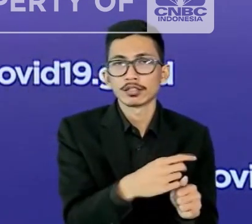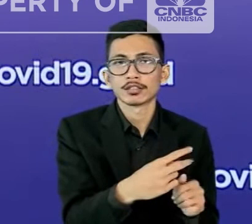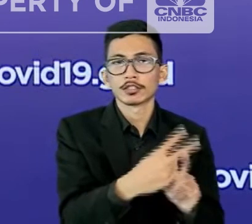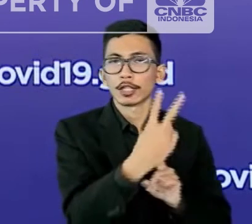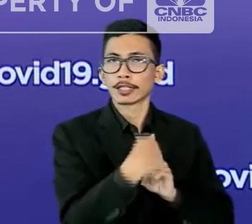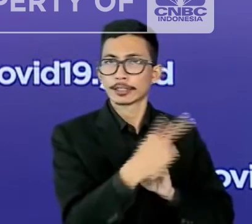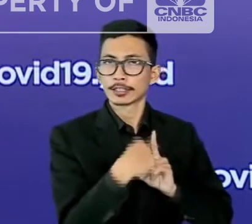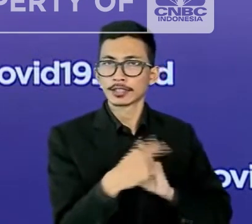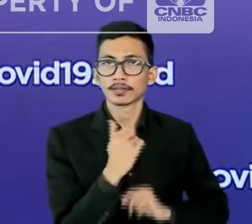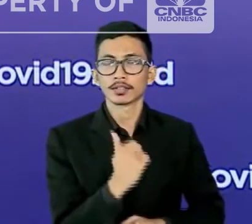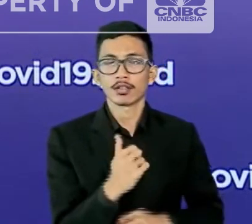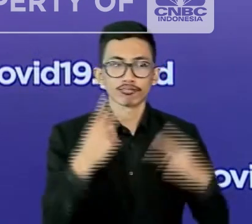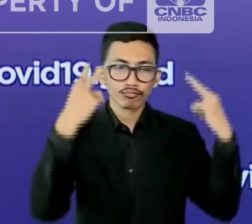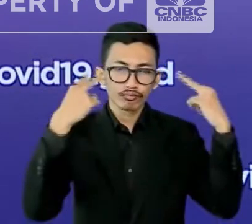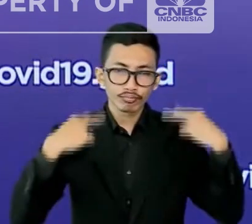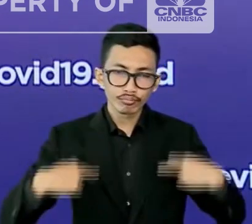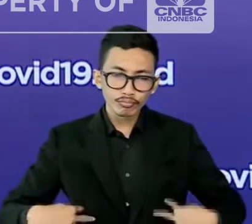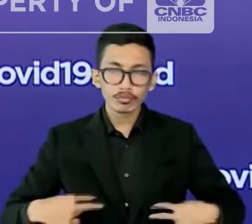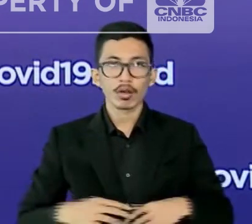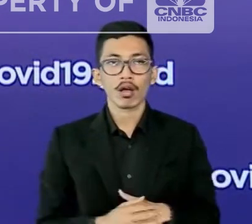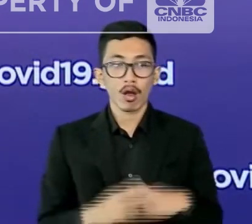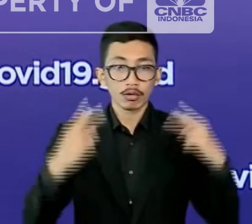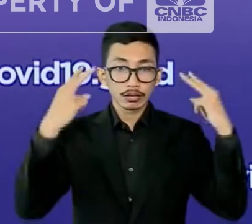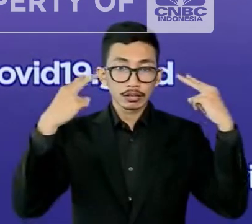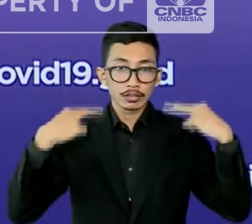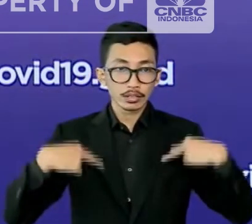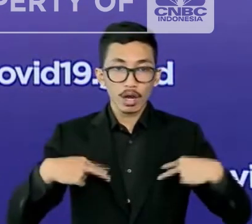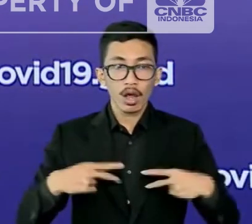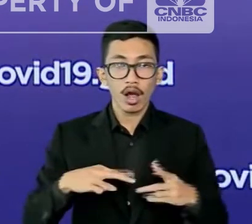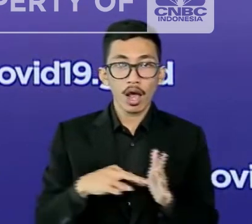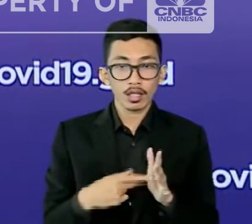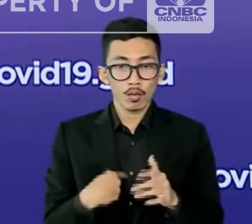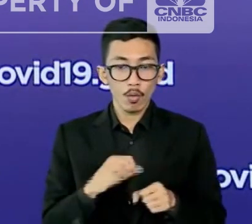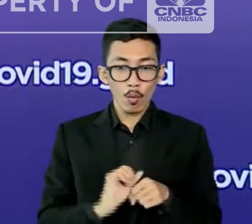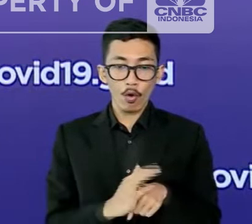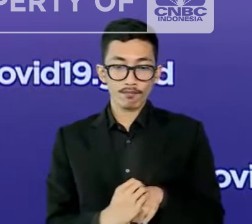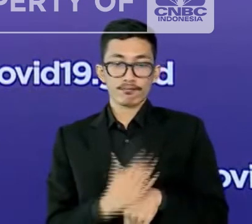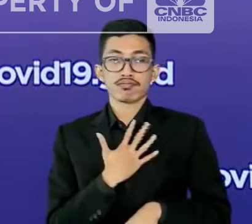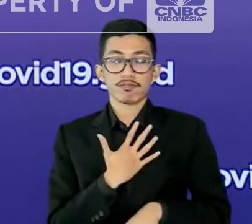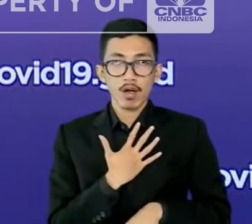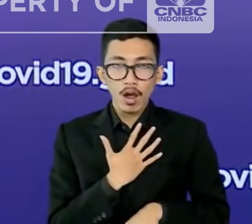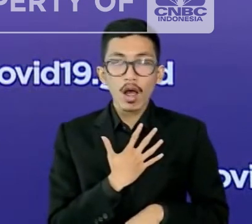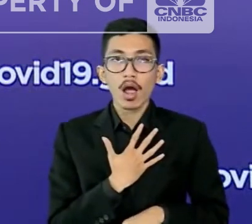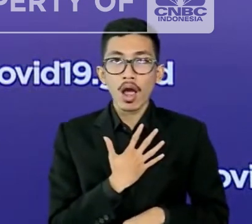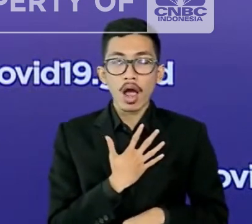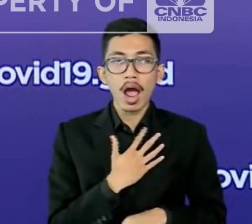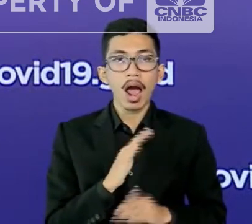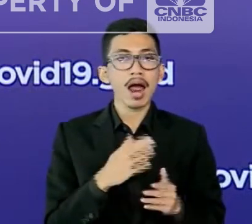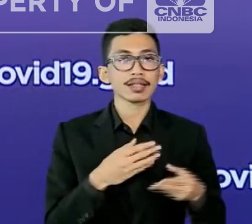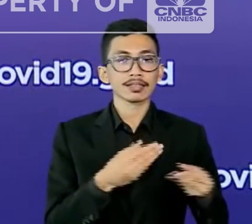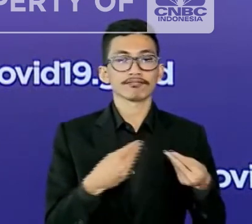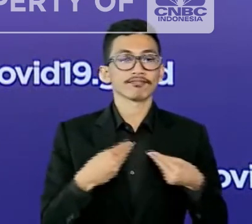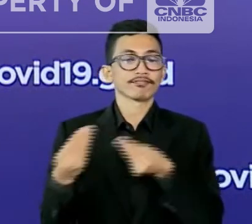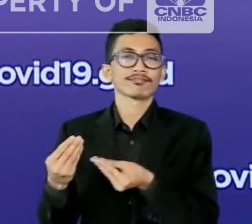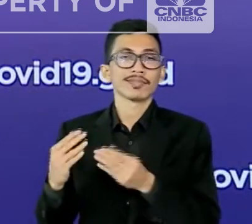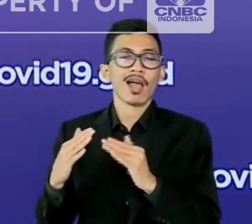tadi disampaikan oleh panglima lalu Apabila terjadi indikasi mengtur Papar maka akan disediakan a isolasi